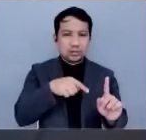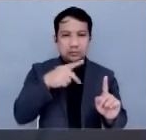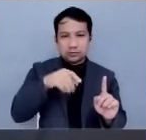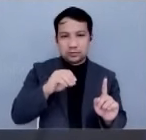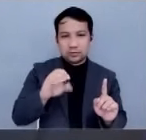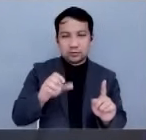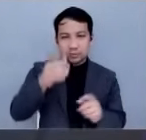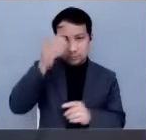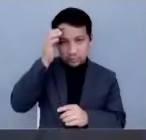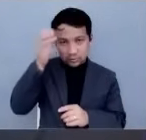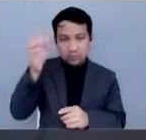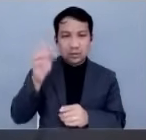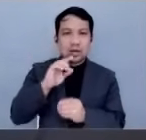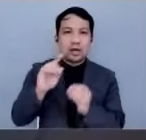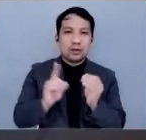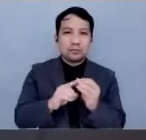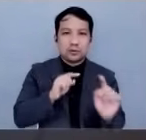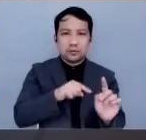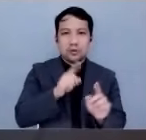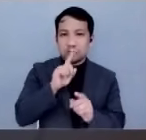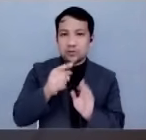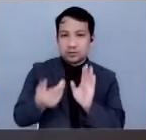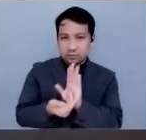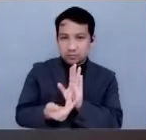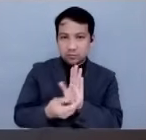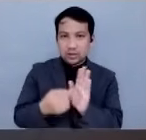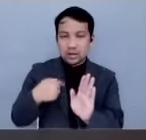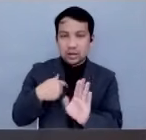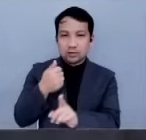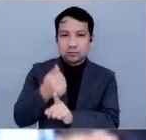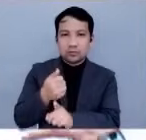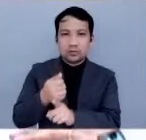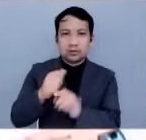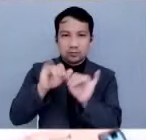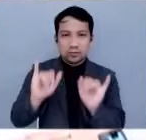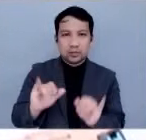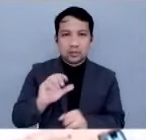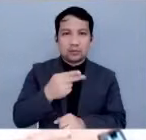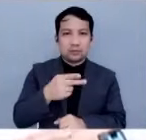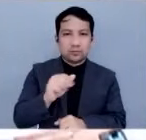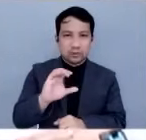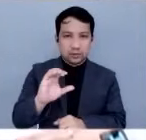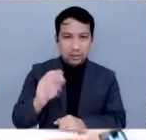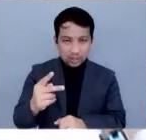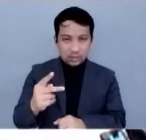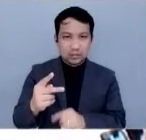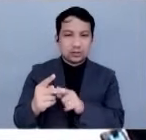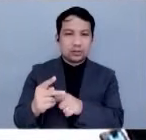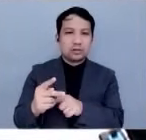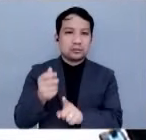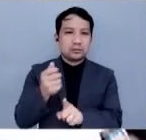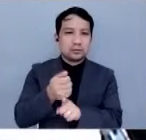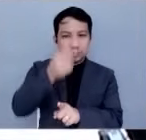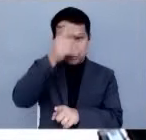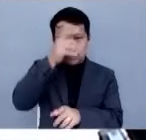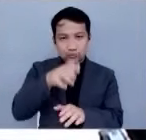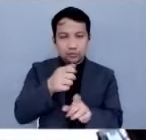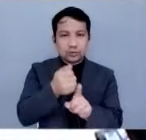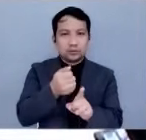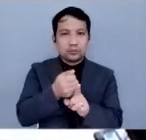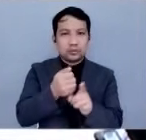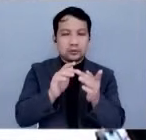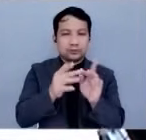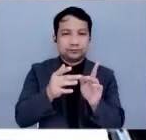para mapatunayan ako mismo yung nag-hack and may hacking na nangyari. Base sa investigasyon ng NBI, lumalabas na kinuha raw ni